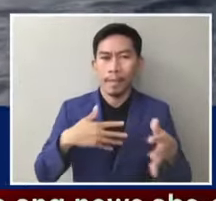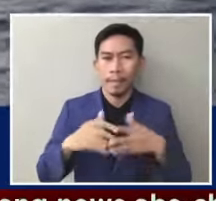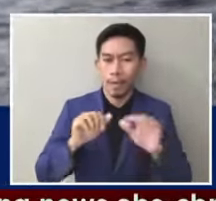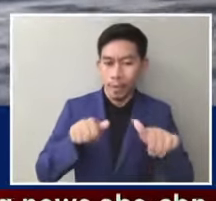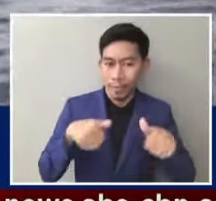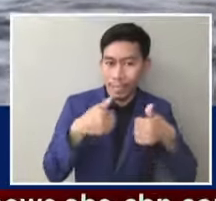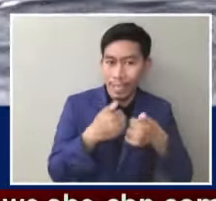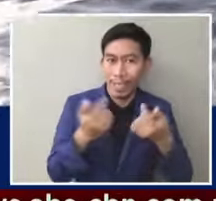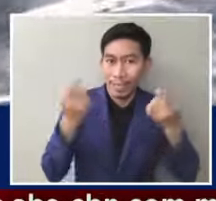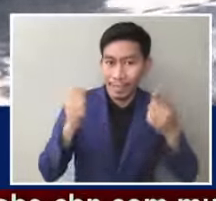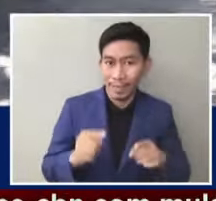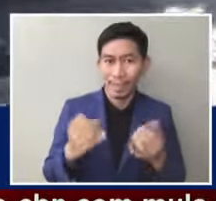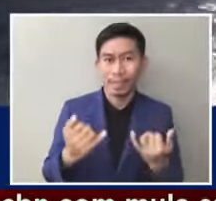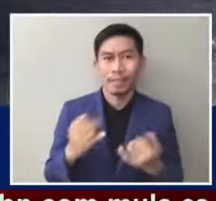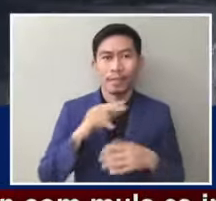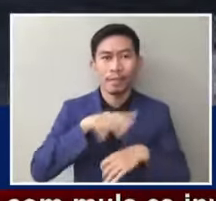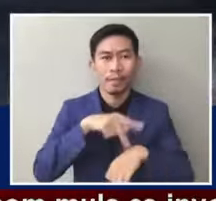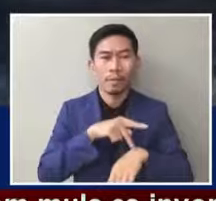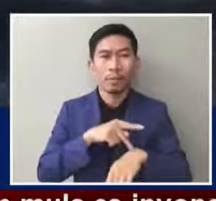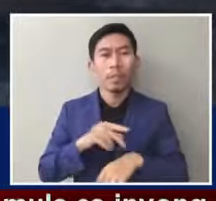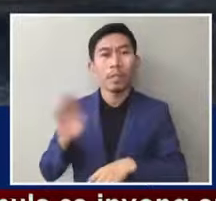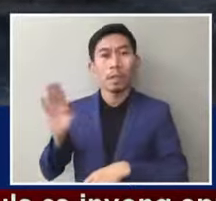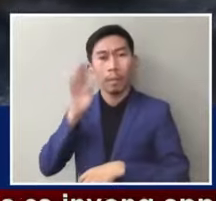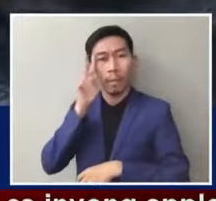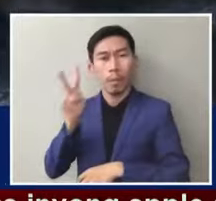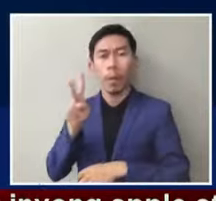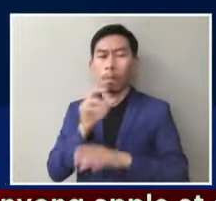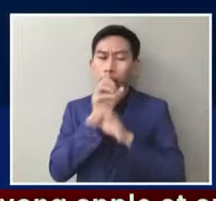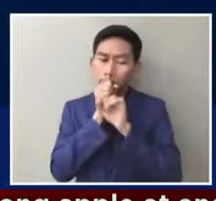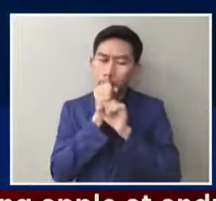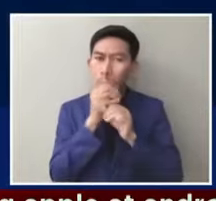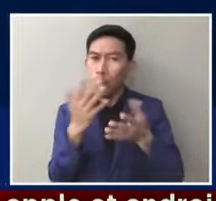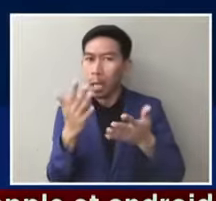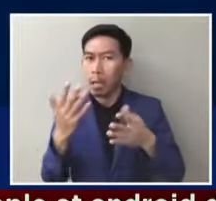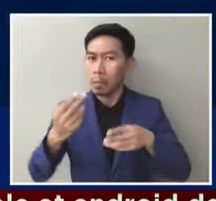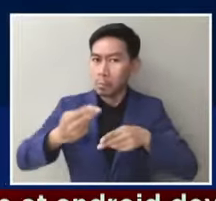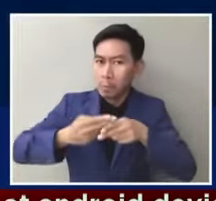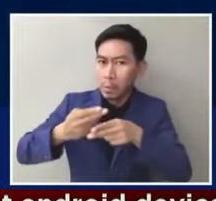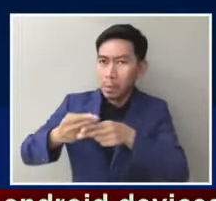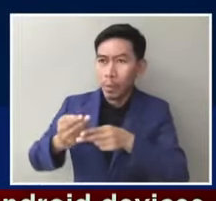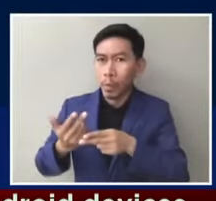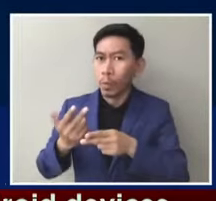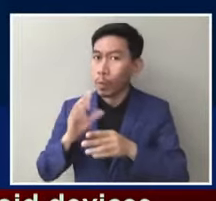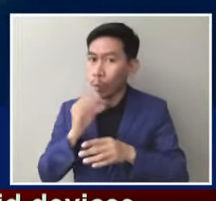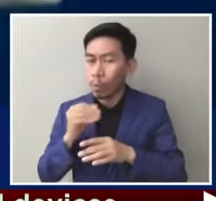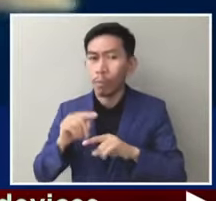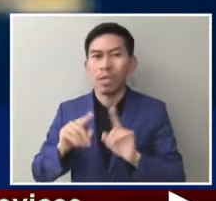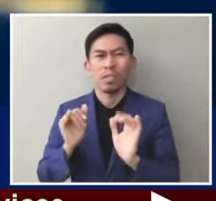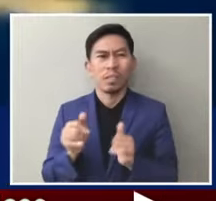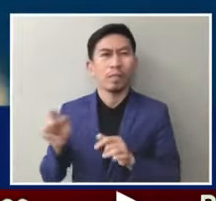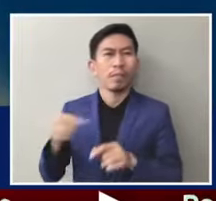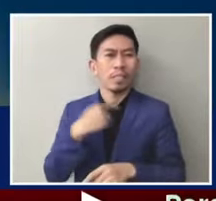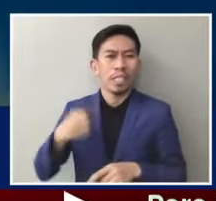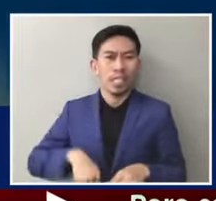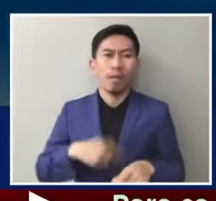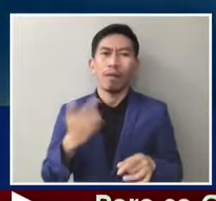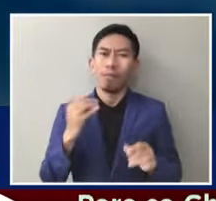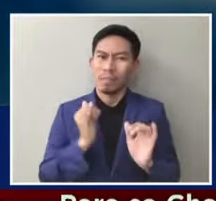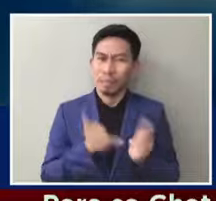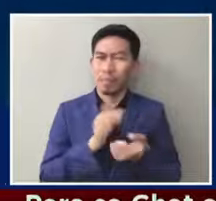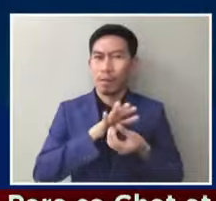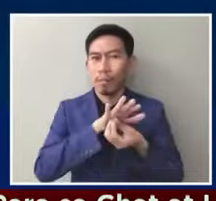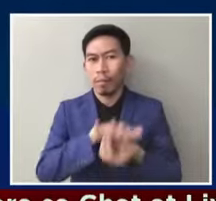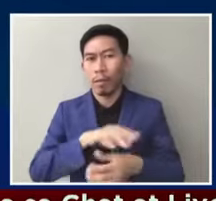man tinukoy ang Pangulo, sariwa pa rin ang mga insidente ng pangaharas ng China, kabilang ang pagbomba ng water cannon sa mga barko